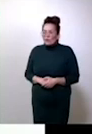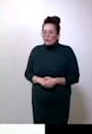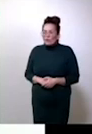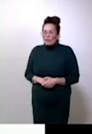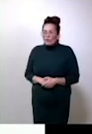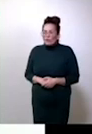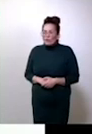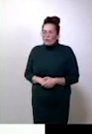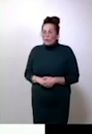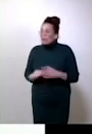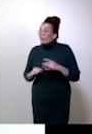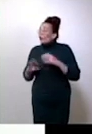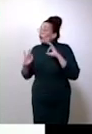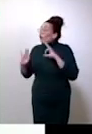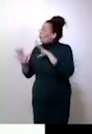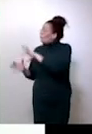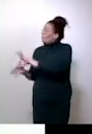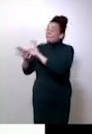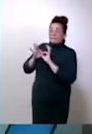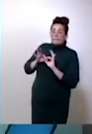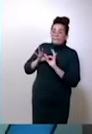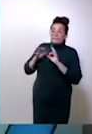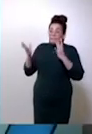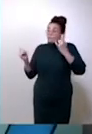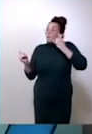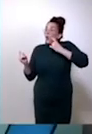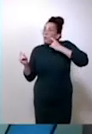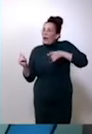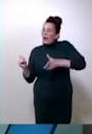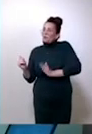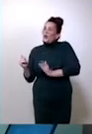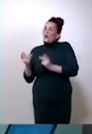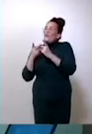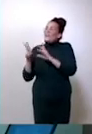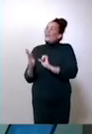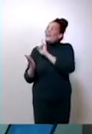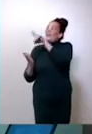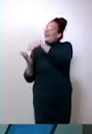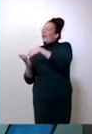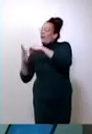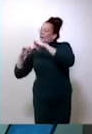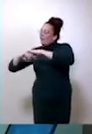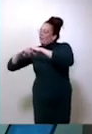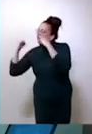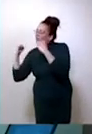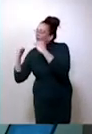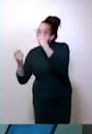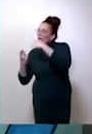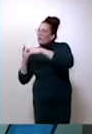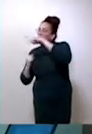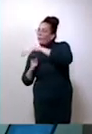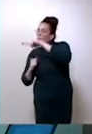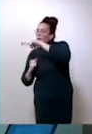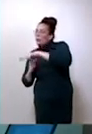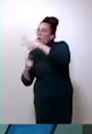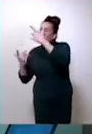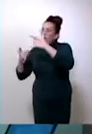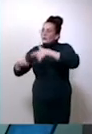la poursuite de ce que vient de dire Bernard, on fait le constat aussi que Bordeaux est une ville qui est sur le plan de l'habitat et du logement relativement dérégulée, avec